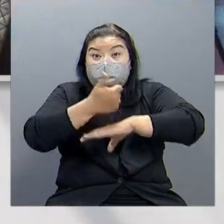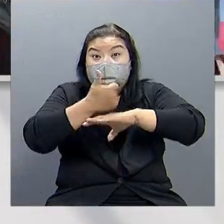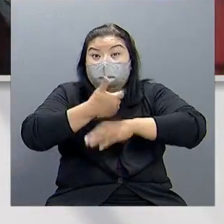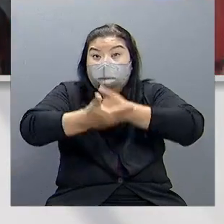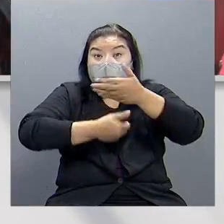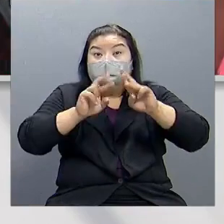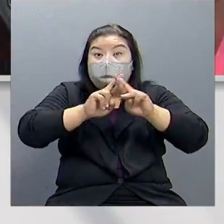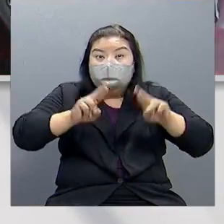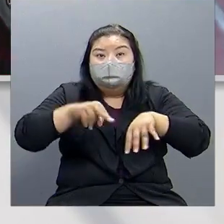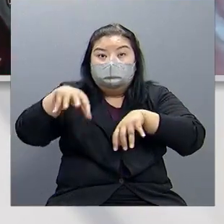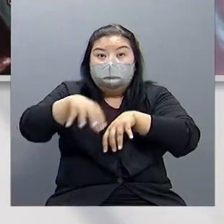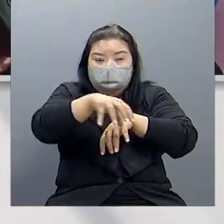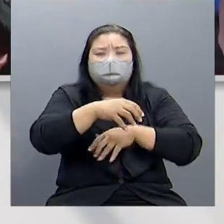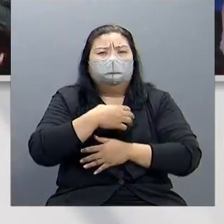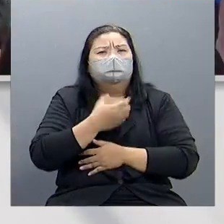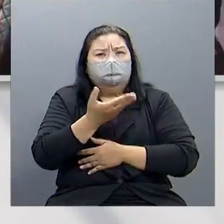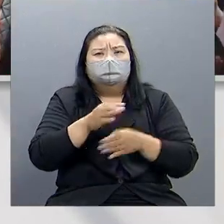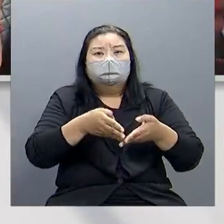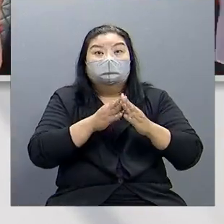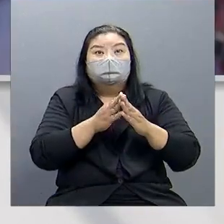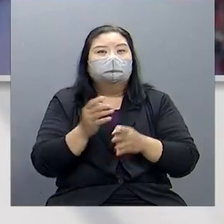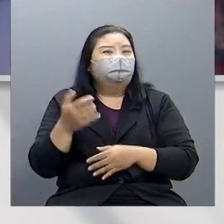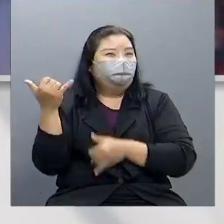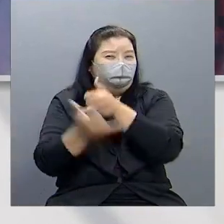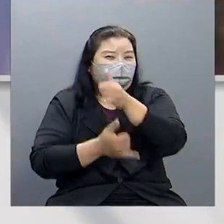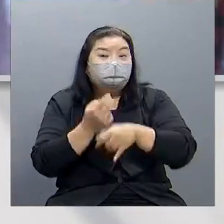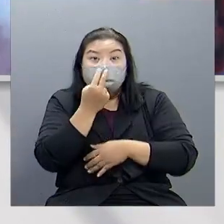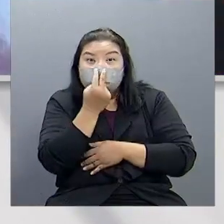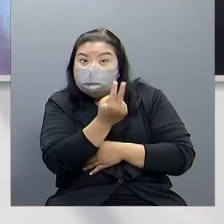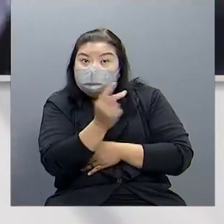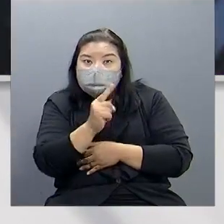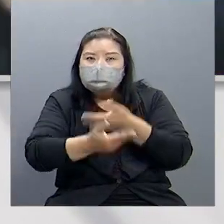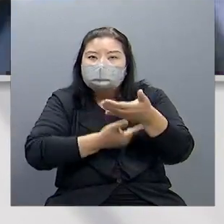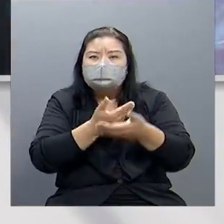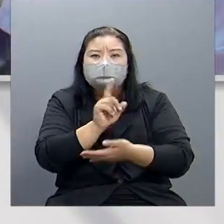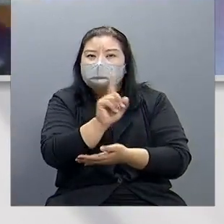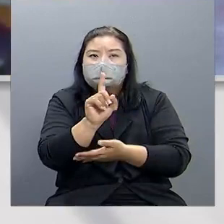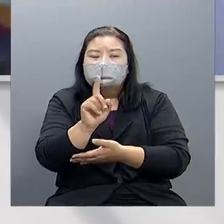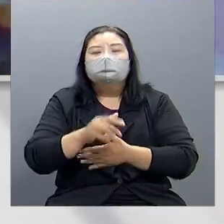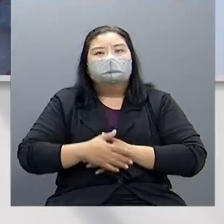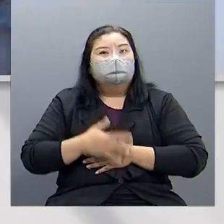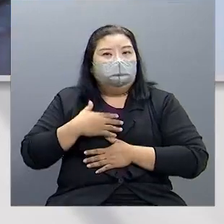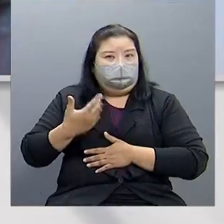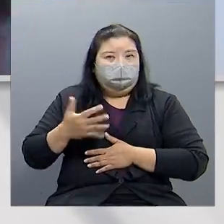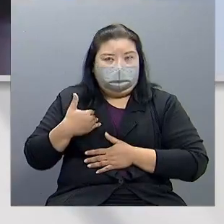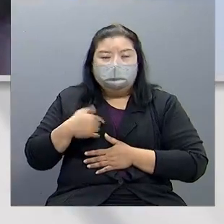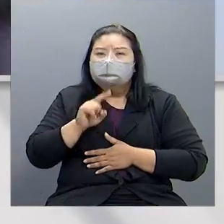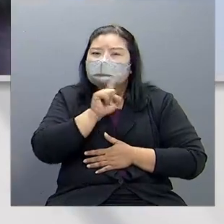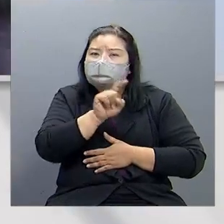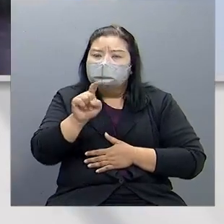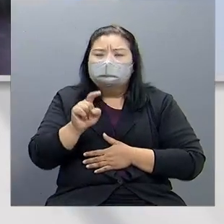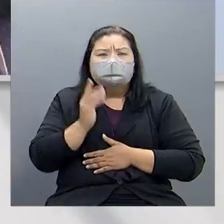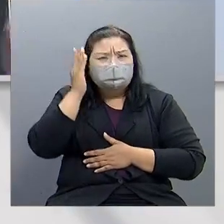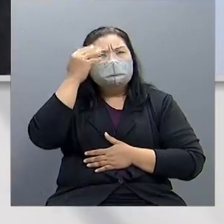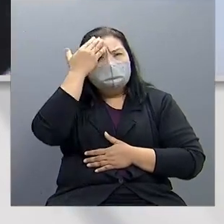จะเปิดร้านโชห่วยมาที่งานนี้นะคะมาดูรูปแบบการพัฒนาของร้านค่ะดิฉันคุยกับบางคนนะคะที่เขามีแผนจะเปิดร้านโชห่วย